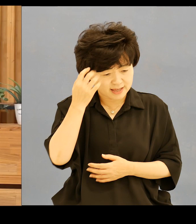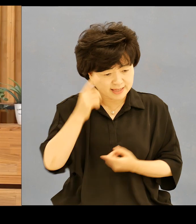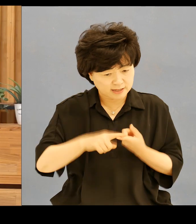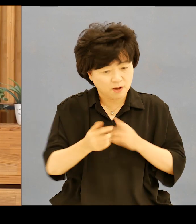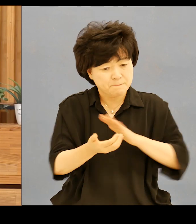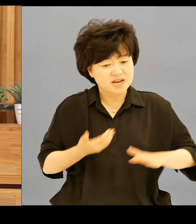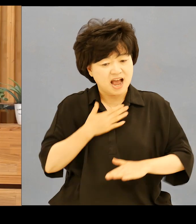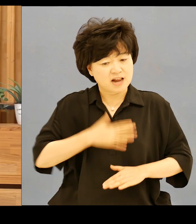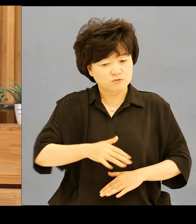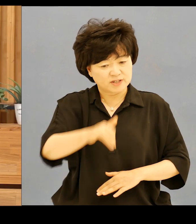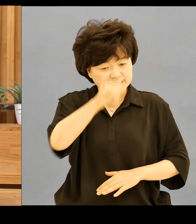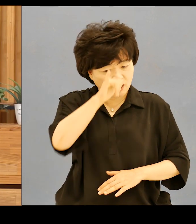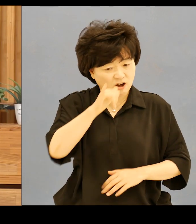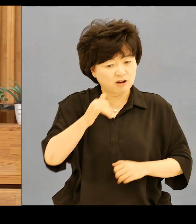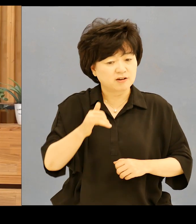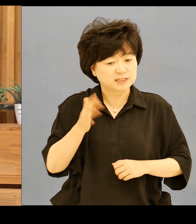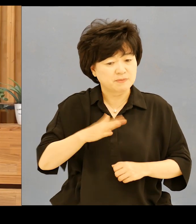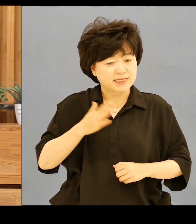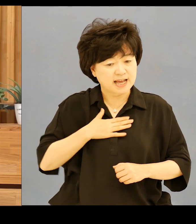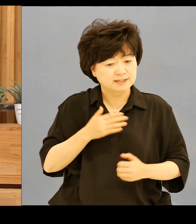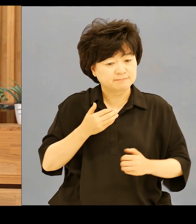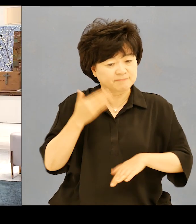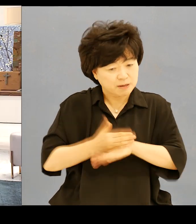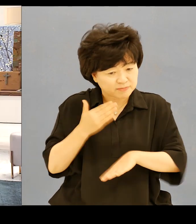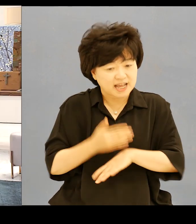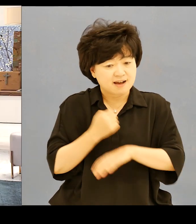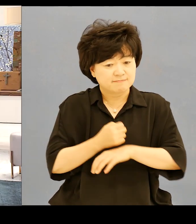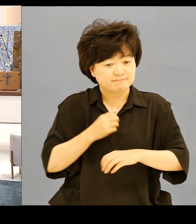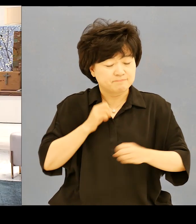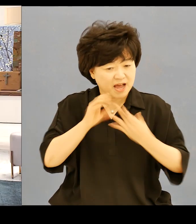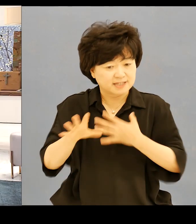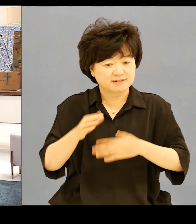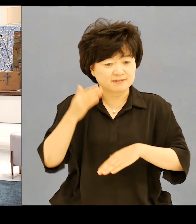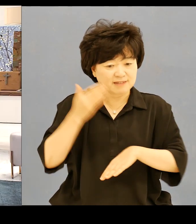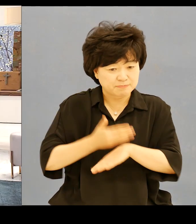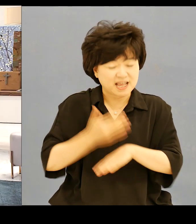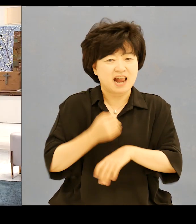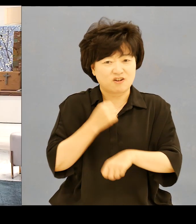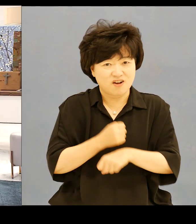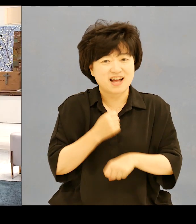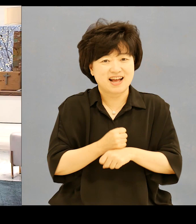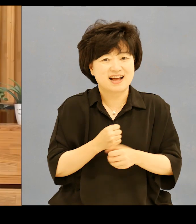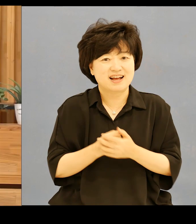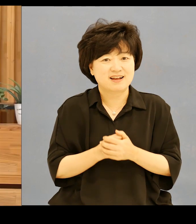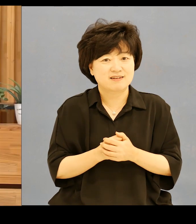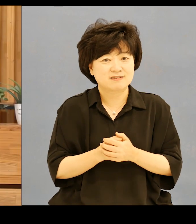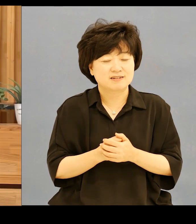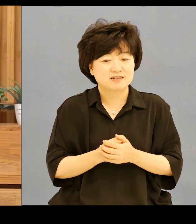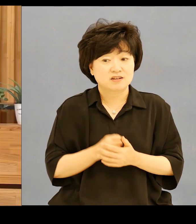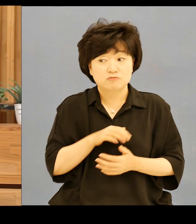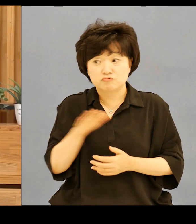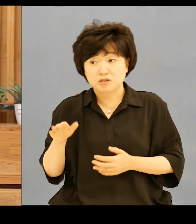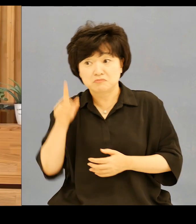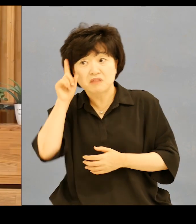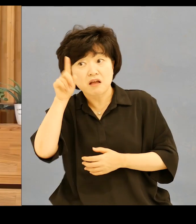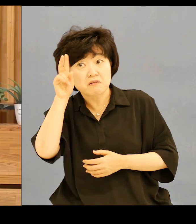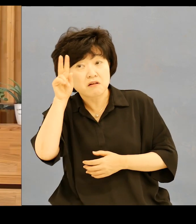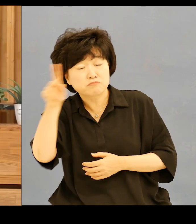대해서 미리 알고 있다는 것도 축복일 수 있다는 생각이 들어요. 우린 내일 당장 우리에게 어떤 일이 벌어질지